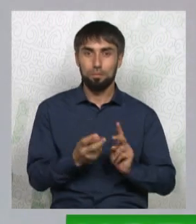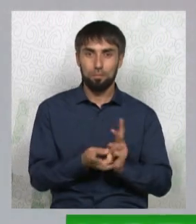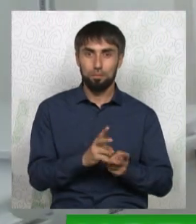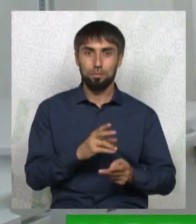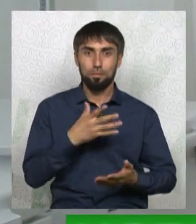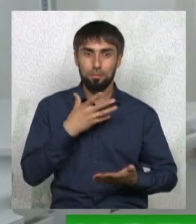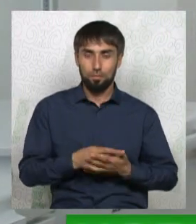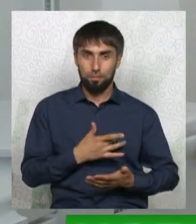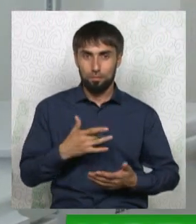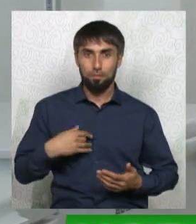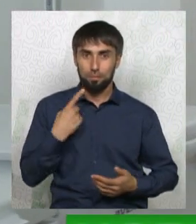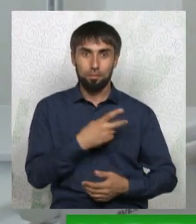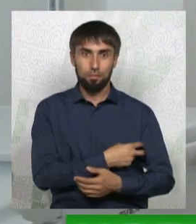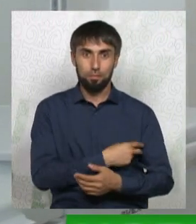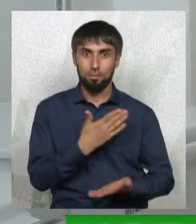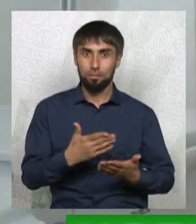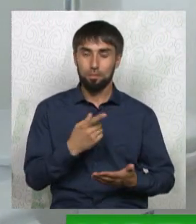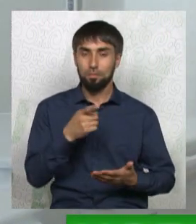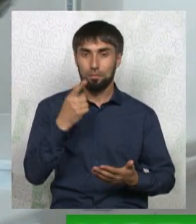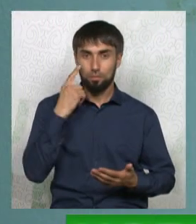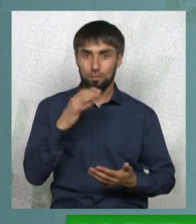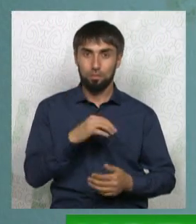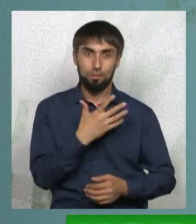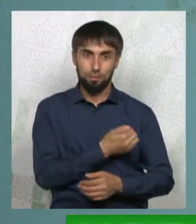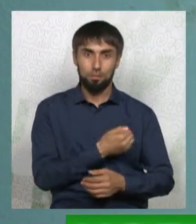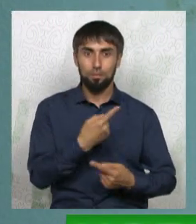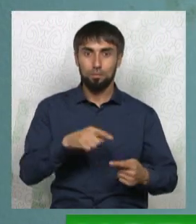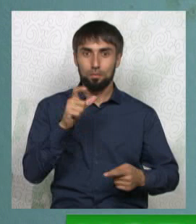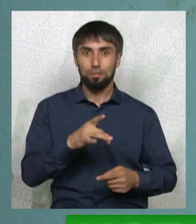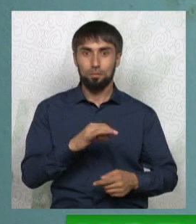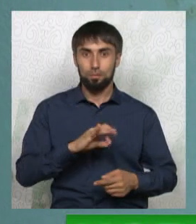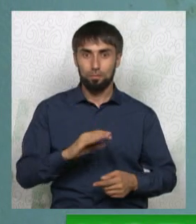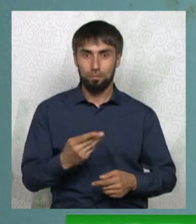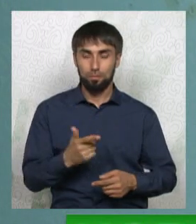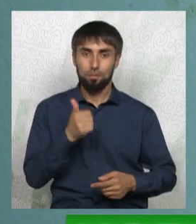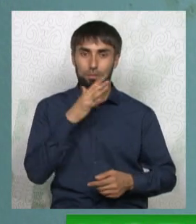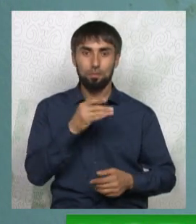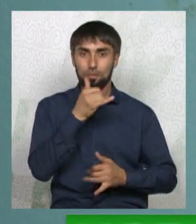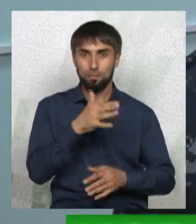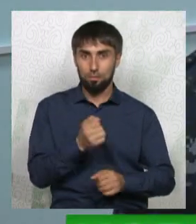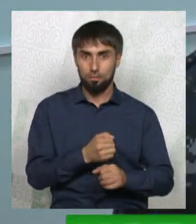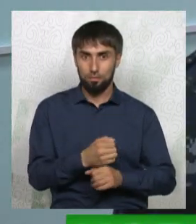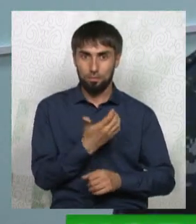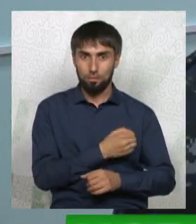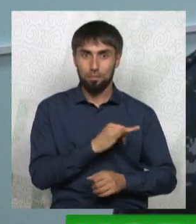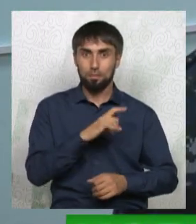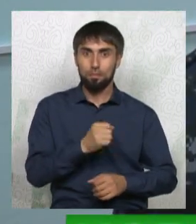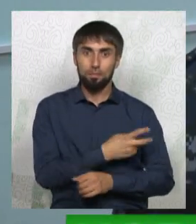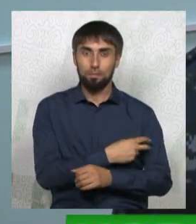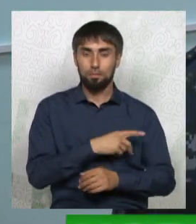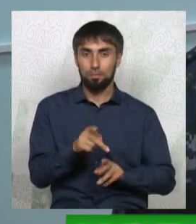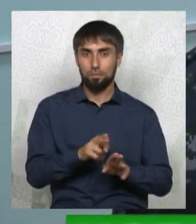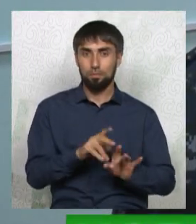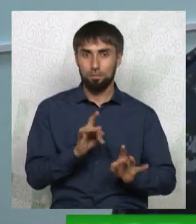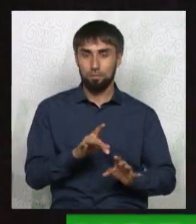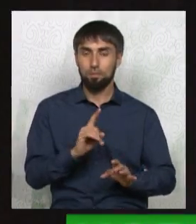функцию своих легких, отмечают врачи. Если одни еще думают о вакцинации, для других это роскошь, которую они не могут себе позволить из-за медицинского отвода.